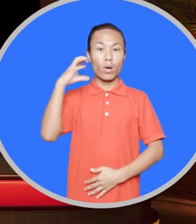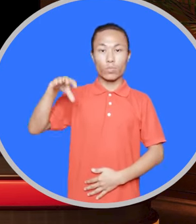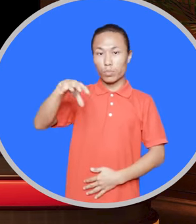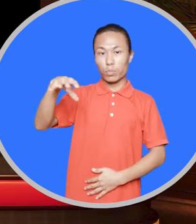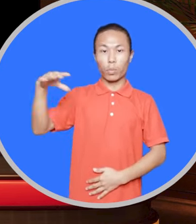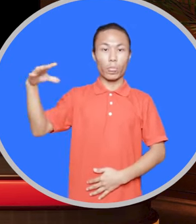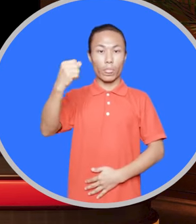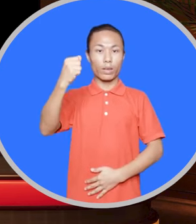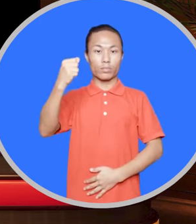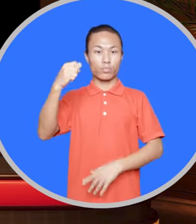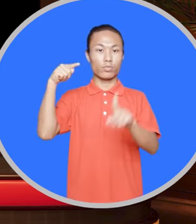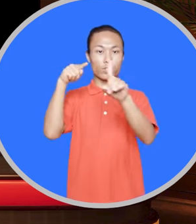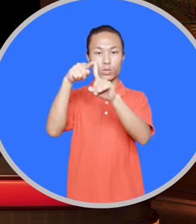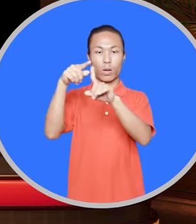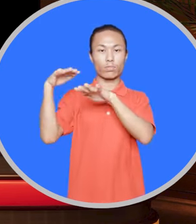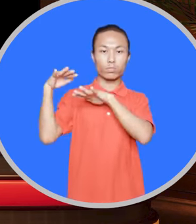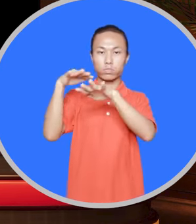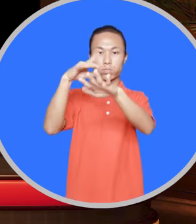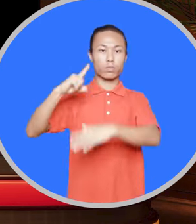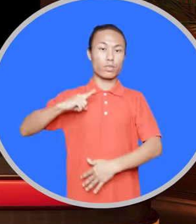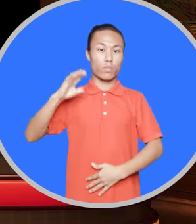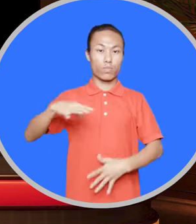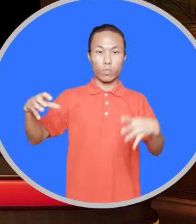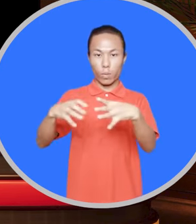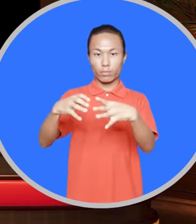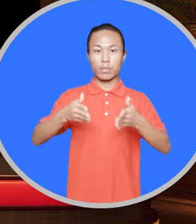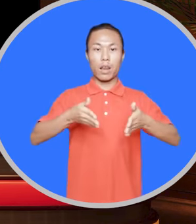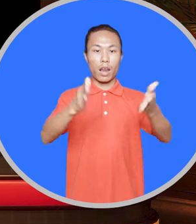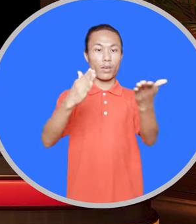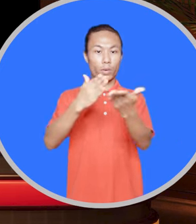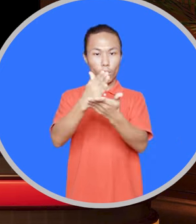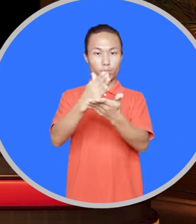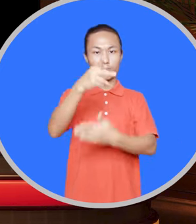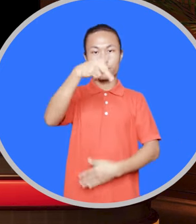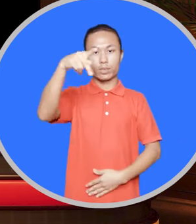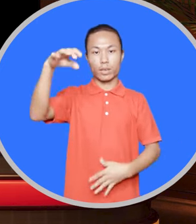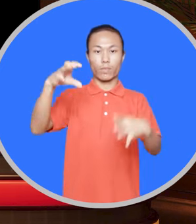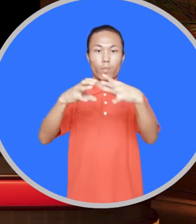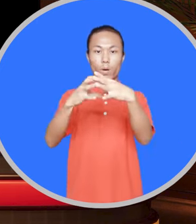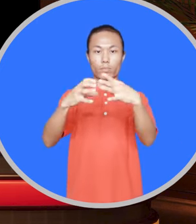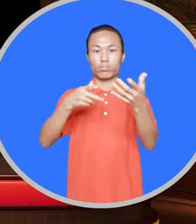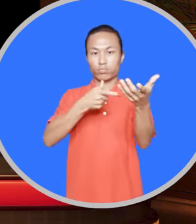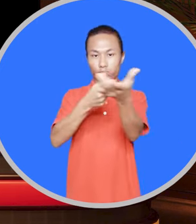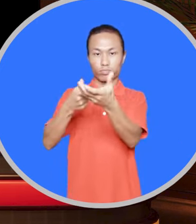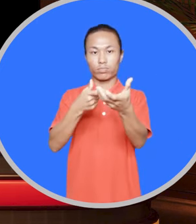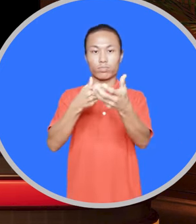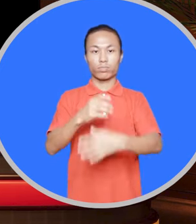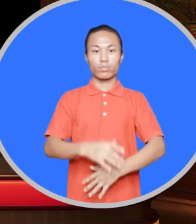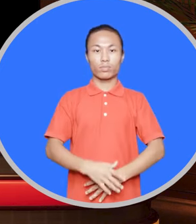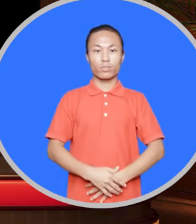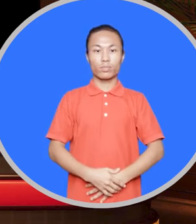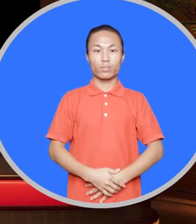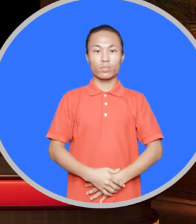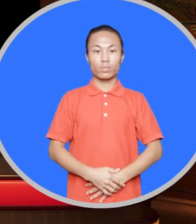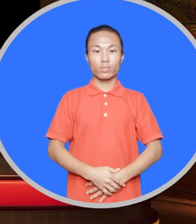မြရီမြို့ကိုပြန်လည်ရရှိဖို့အောင်စရအမည်နဲ့နိုင်ငံတော်အဆင့်စစ်စင်ရေးတရက်ဖော်ဆောင်ပြီးလာတဲ့လမ်းတစ်လျှောက်အဆက်မပြတ်တိုက်ခိုက်နေရ